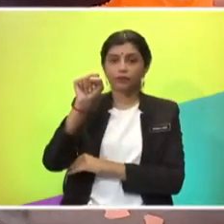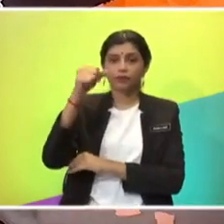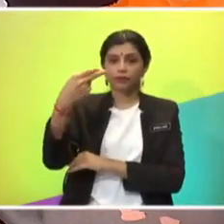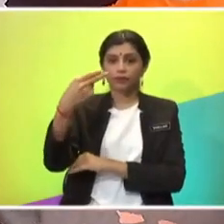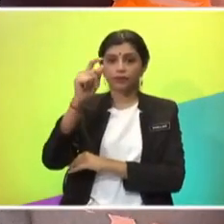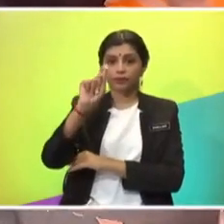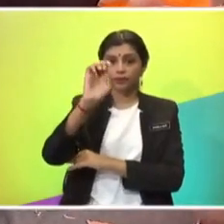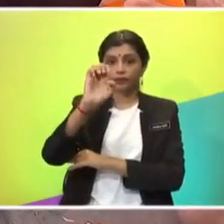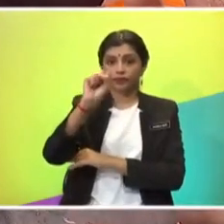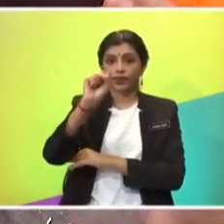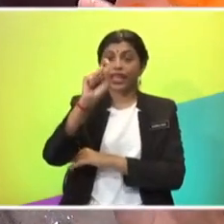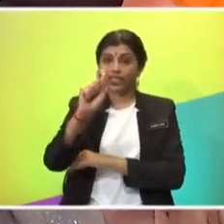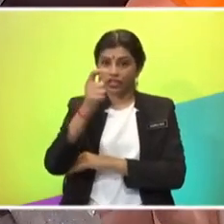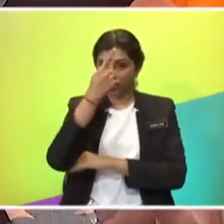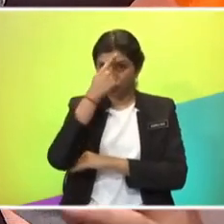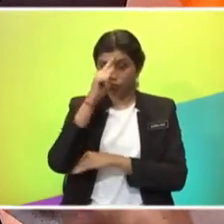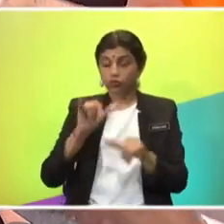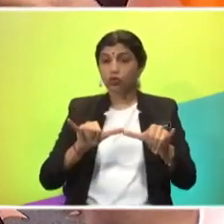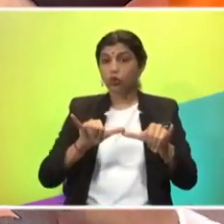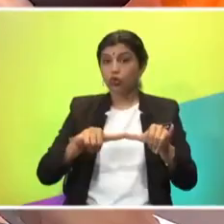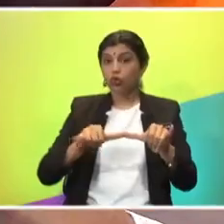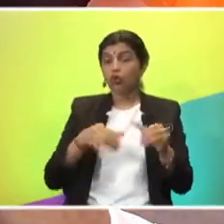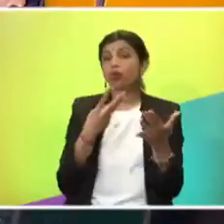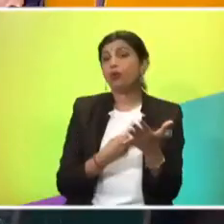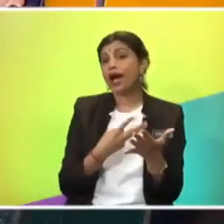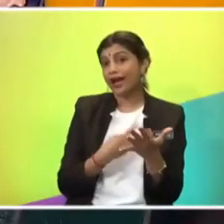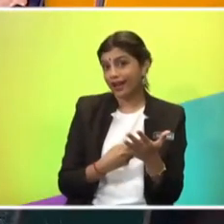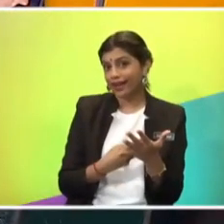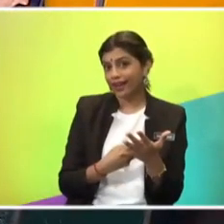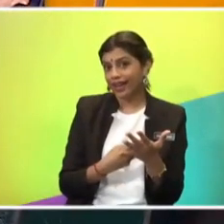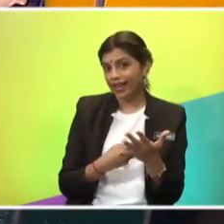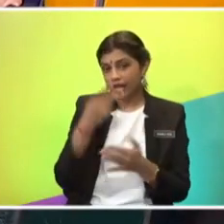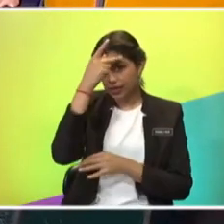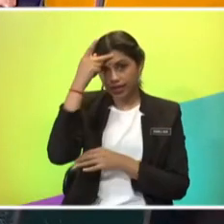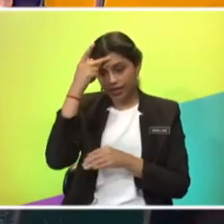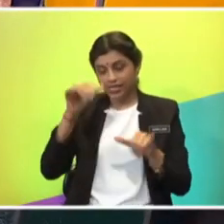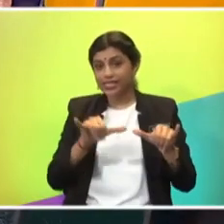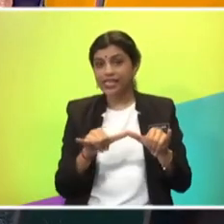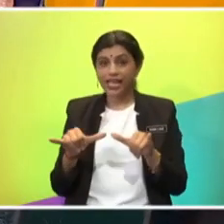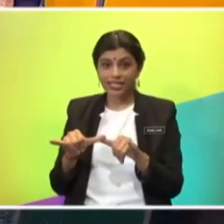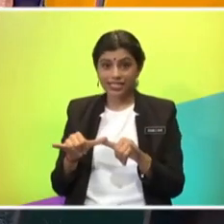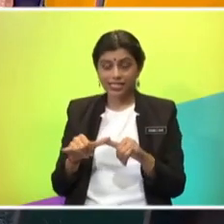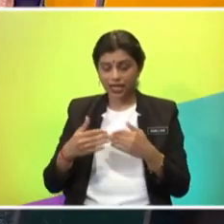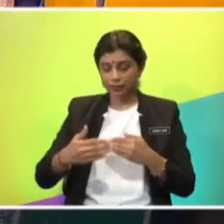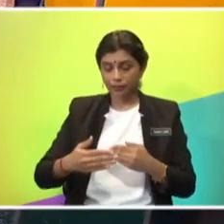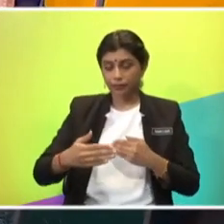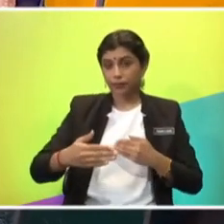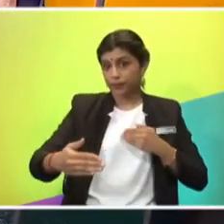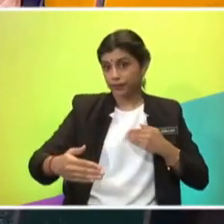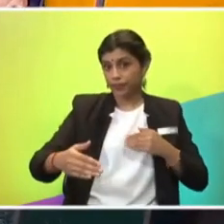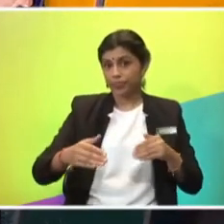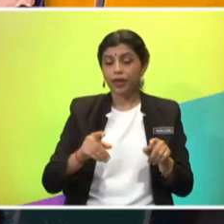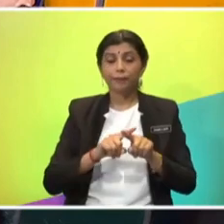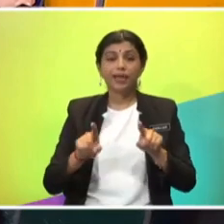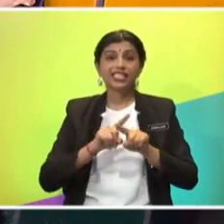kita saiznya berbeza-beza. Okey. Sebagai contoh macam mana nak gunakan ya Azhar? Macam mana